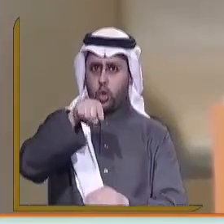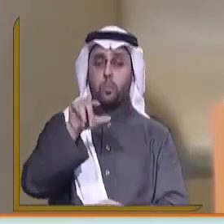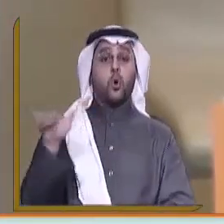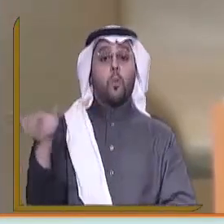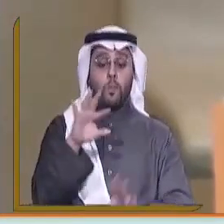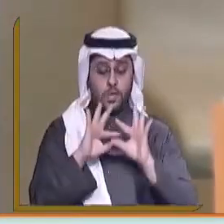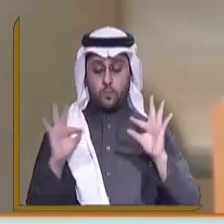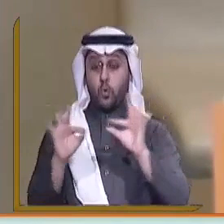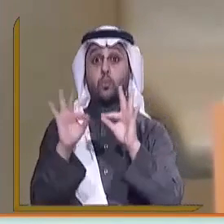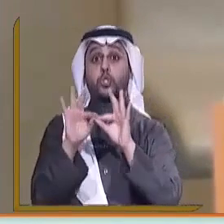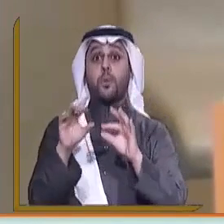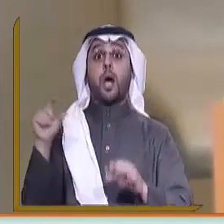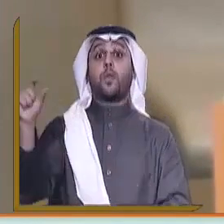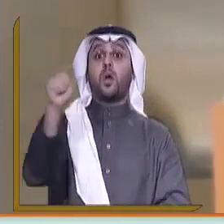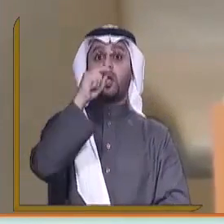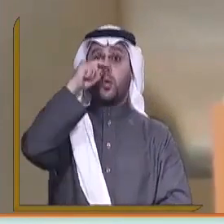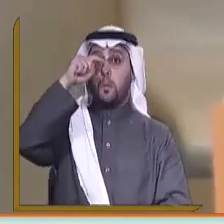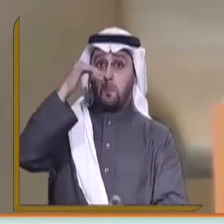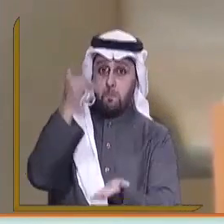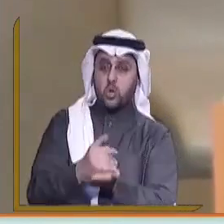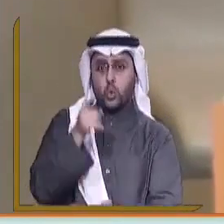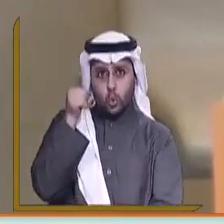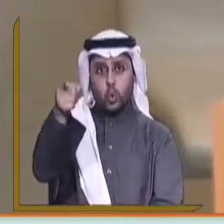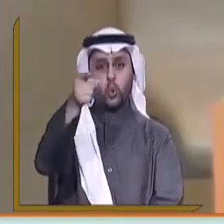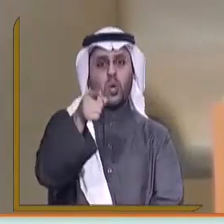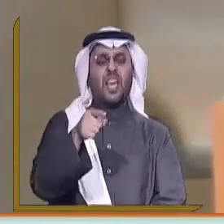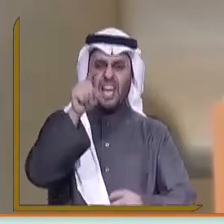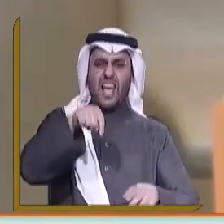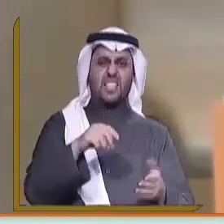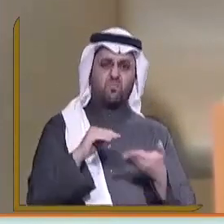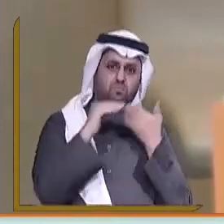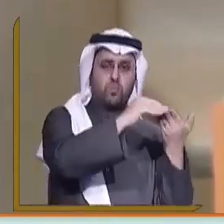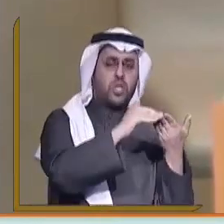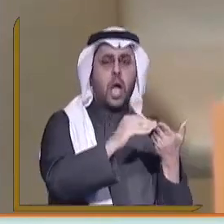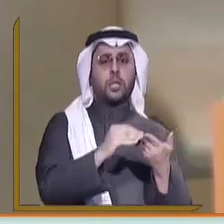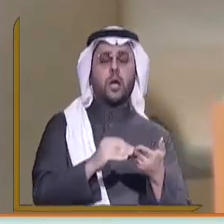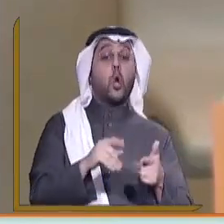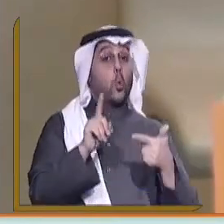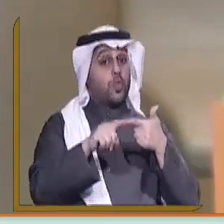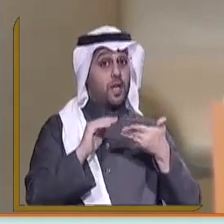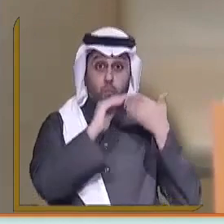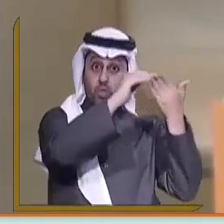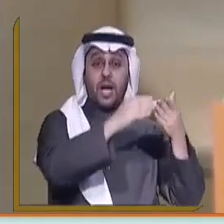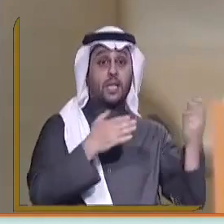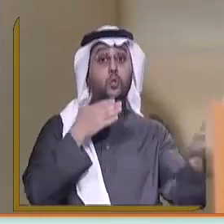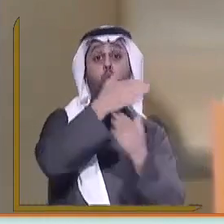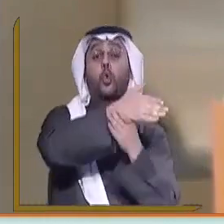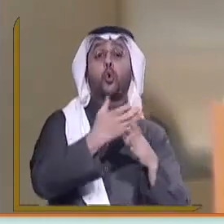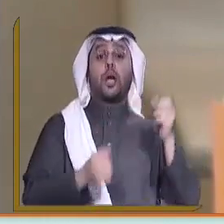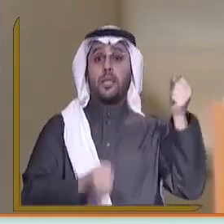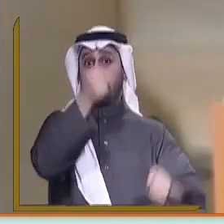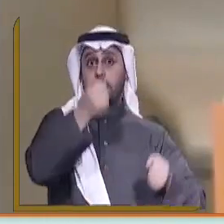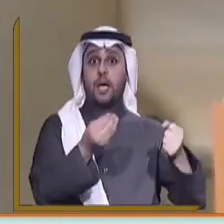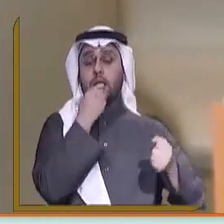تحمل مسؤولياته مؤكدا على ضروره رفع القيود عن دخول شاحنات الاغاثه للمساعدات الانسانيه